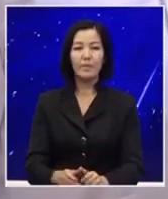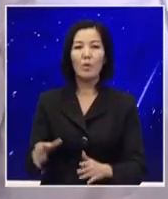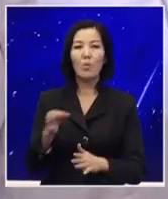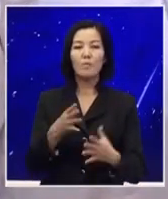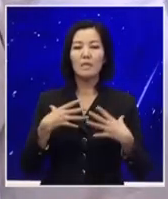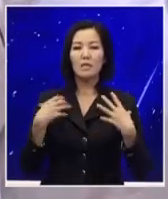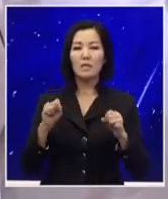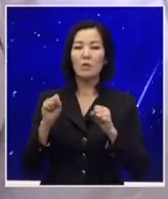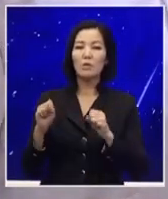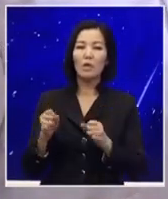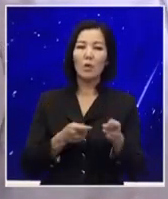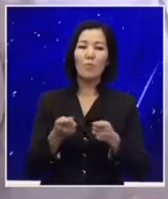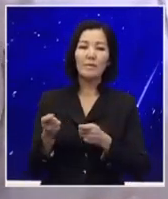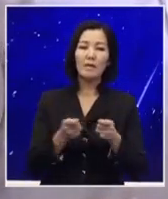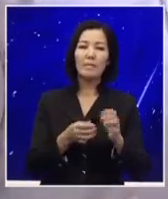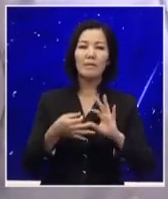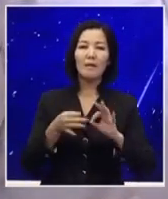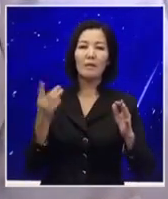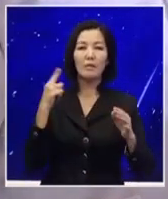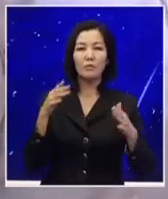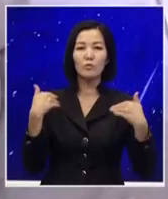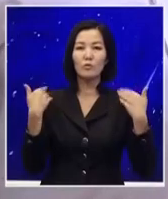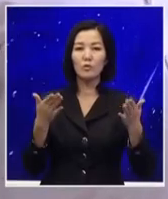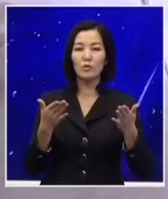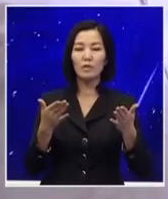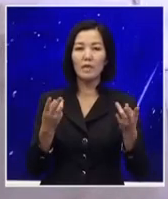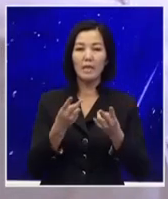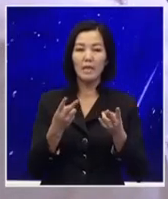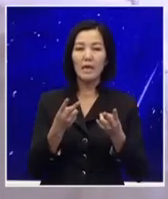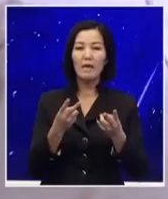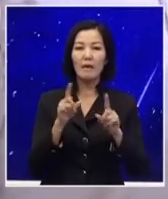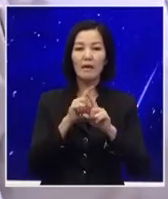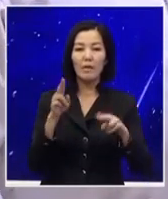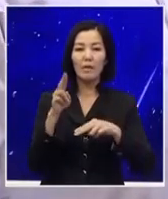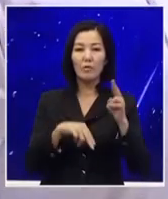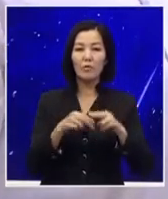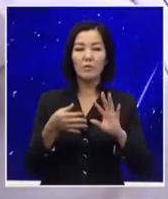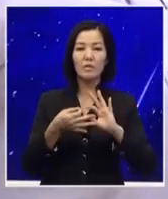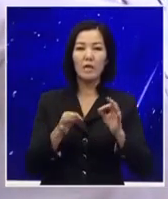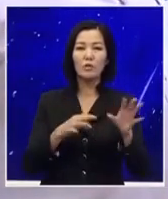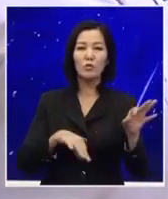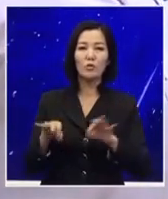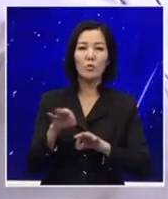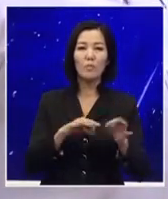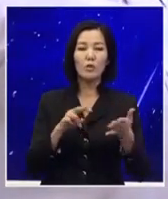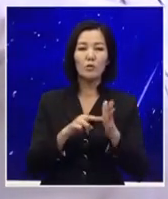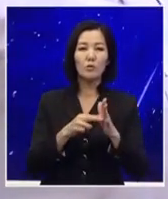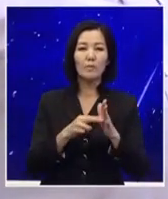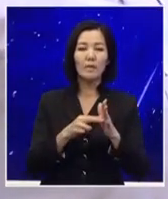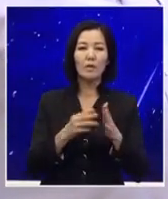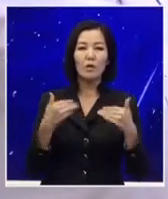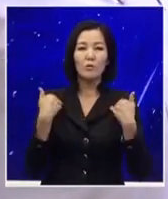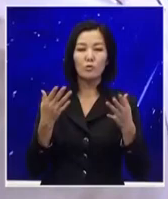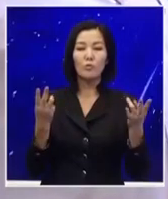Облыстық денсаулық сақтау басқармасы нақты ұсыныстарыңызды білдіріңіздер. Ғимарат құрылысының нақты жоба жоспарын көрсетіңіздер.